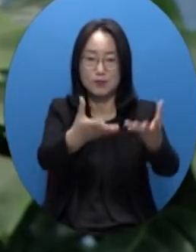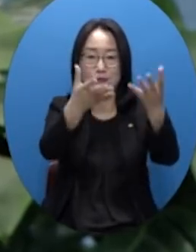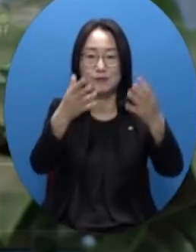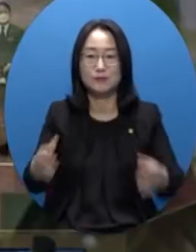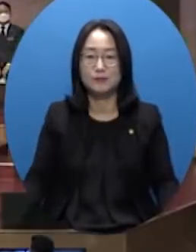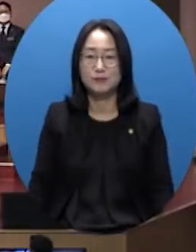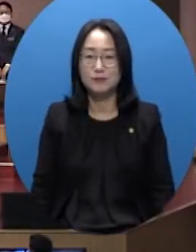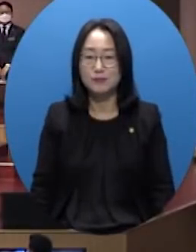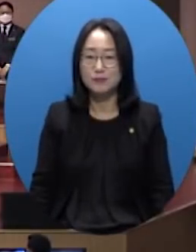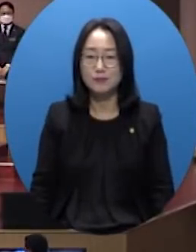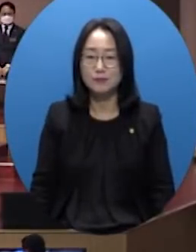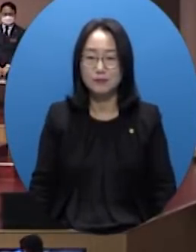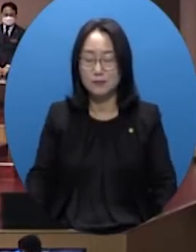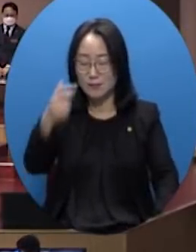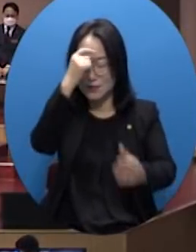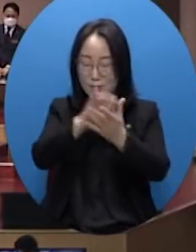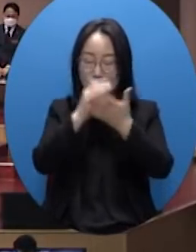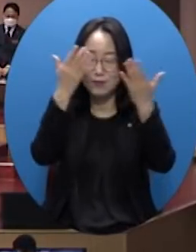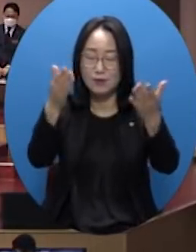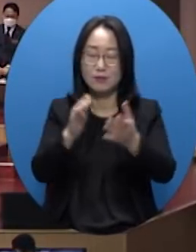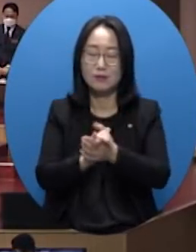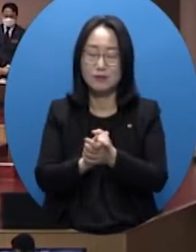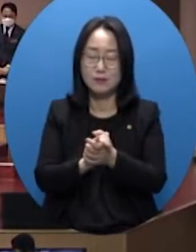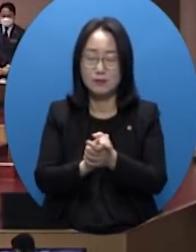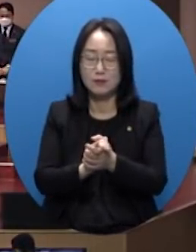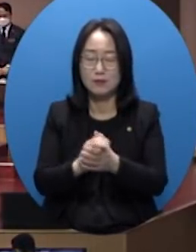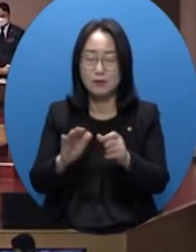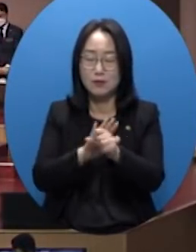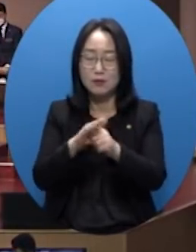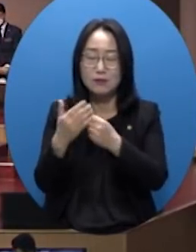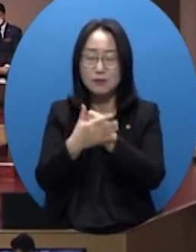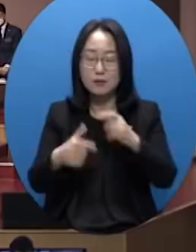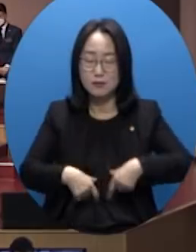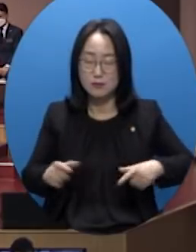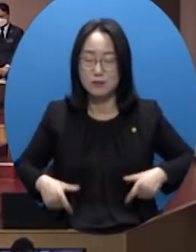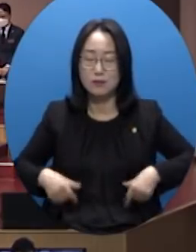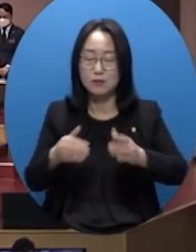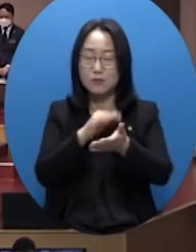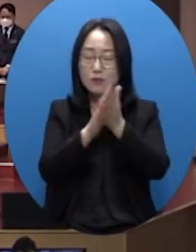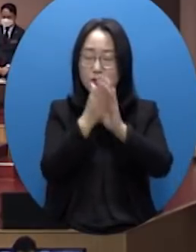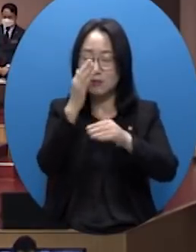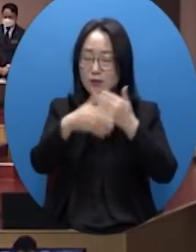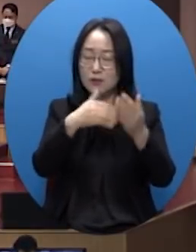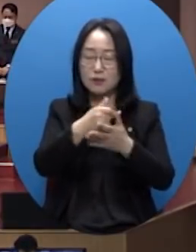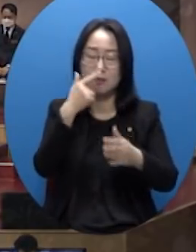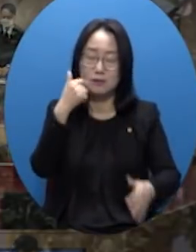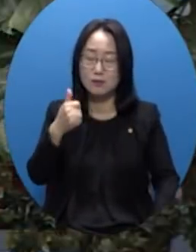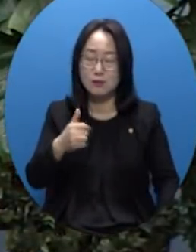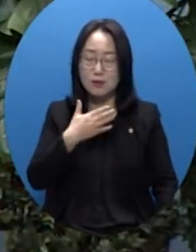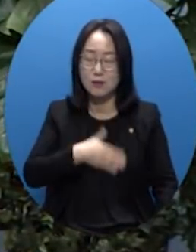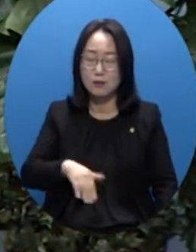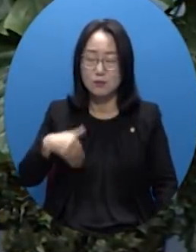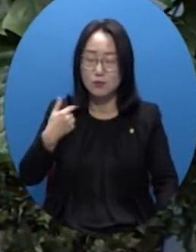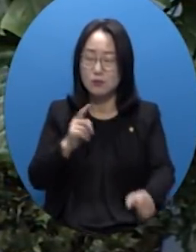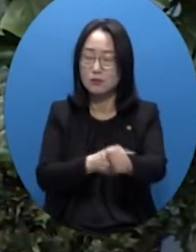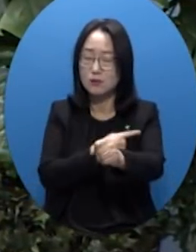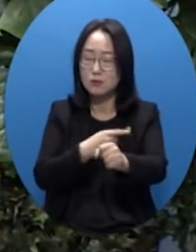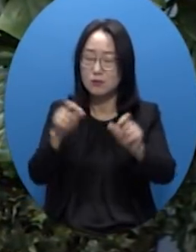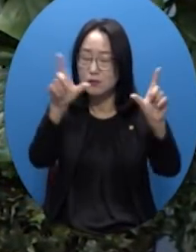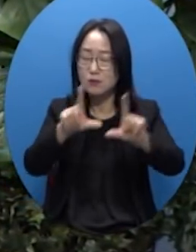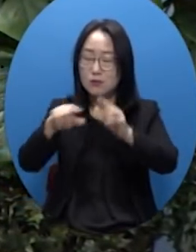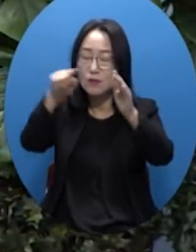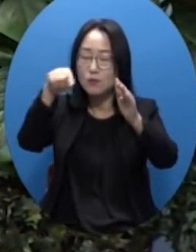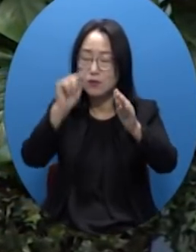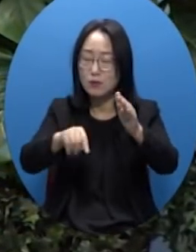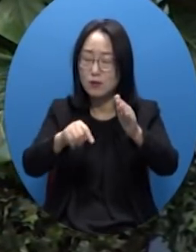추월 합니다 기도하겠습니다 사랑과 은혜와 자비가 무한하신 하나님 아버지 알게 모르게 우리 삶 가운데 많은